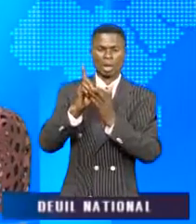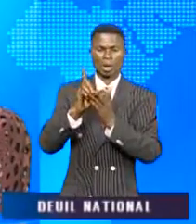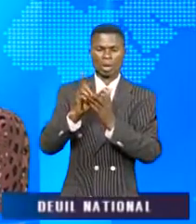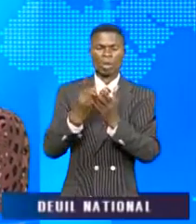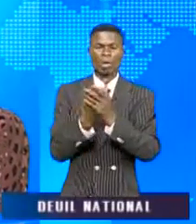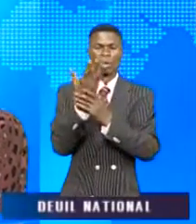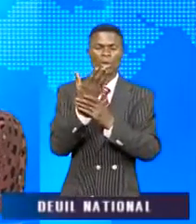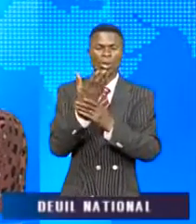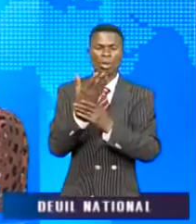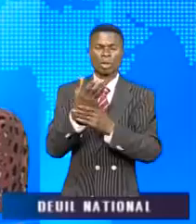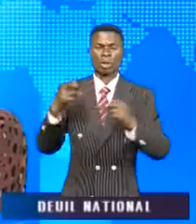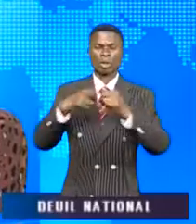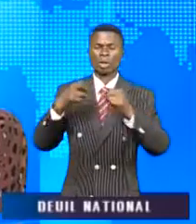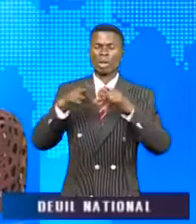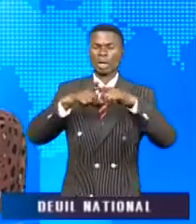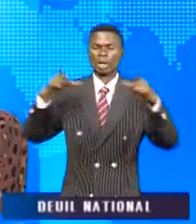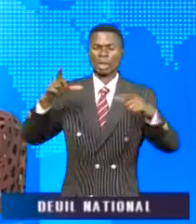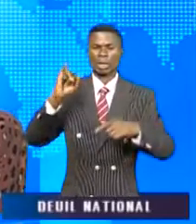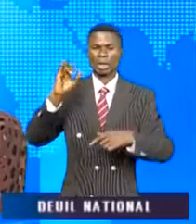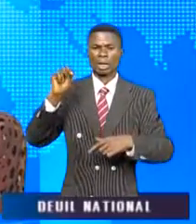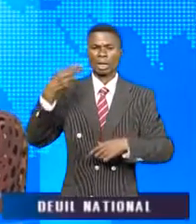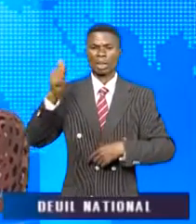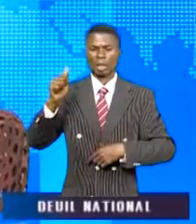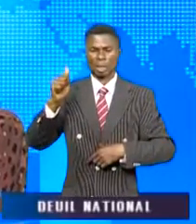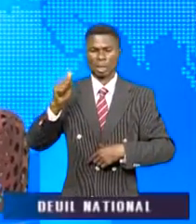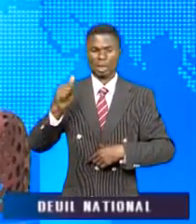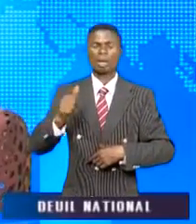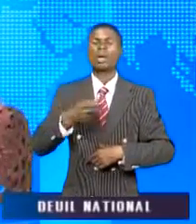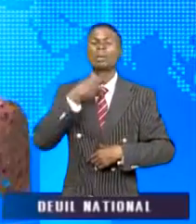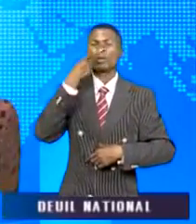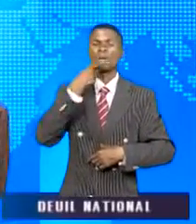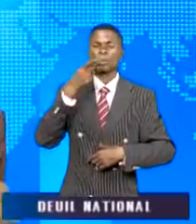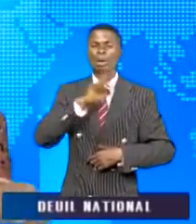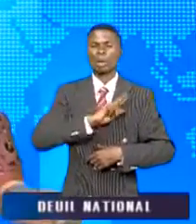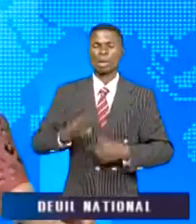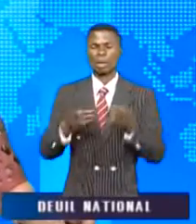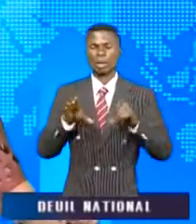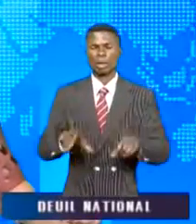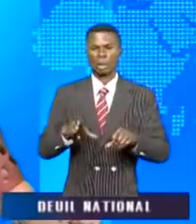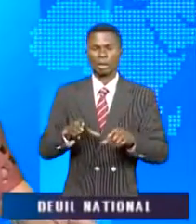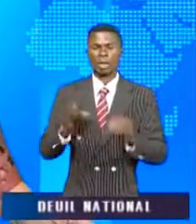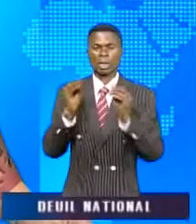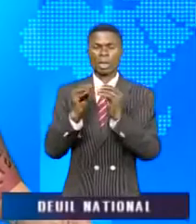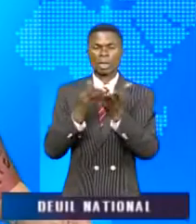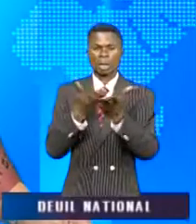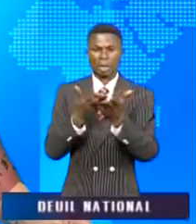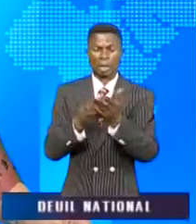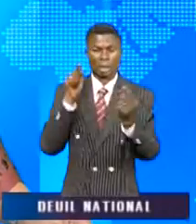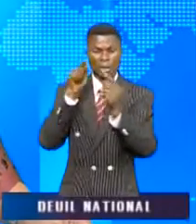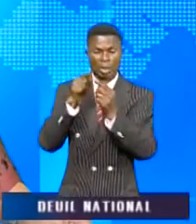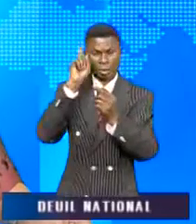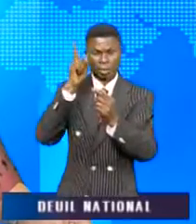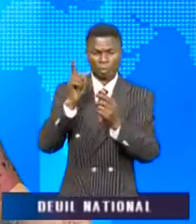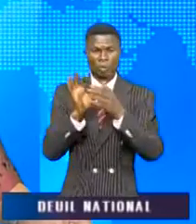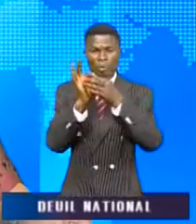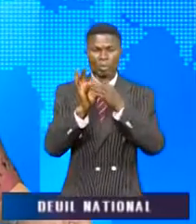production de la centrale Grand Inga, Bruno Kapongi, qui a porté la voix de la République démocratique du Congo à ses assises qui ont pour objectif de